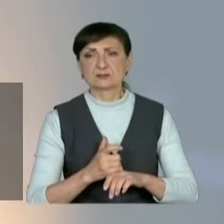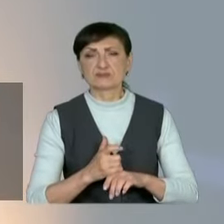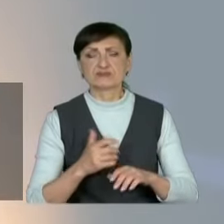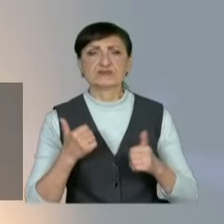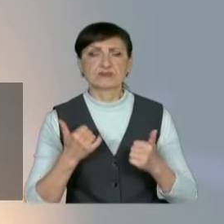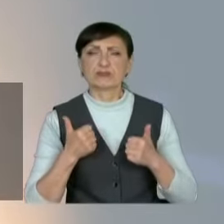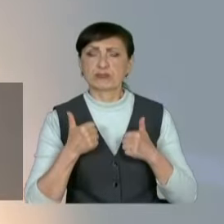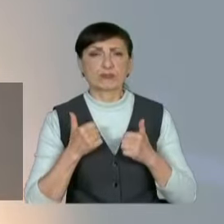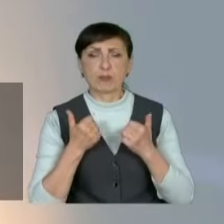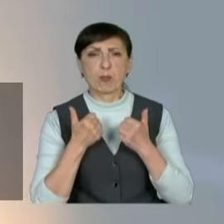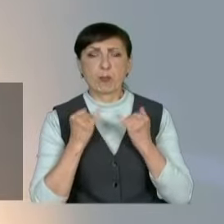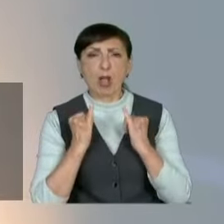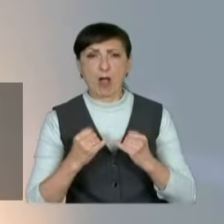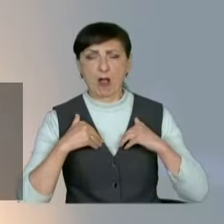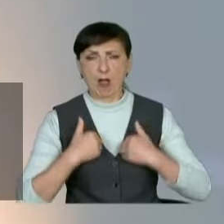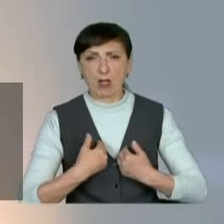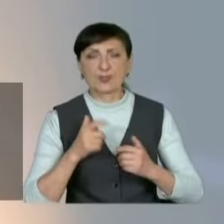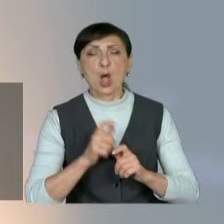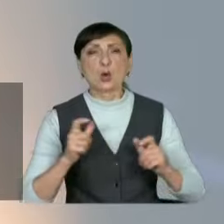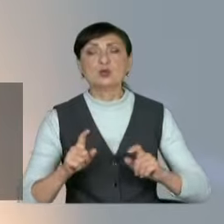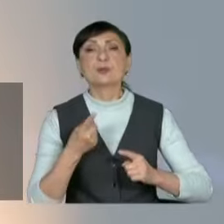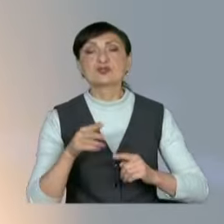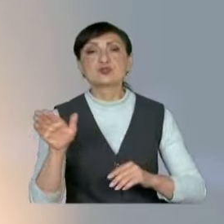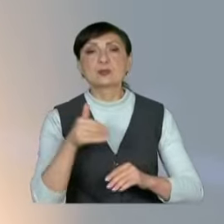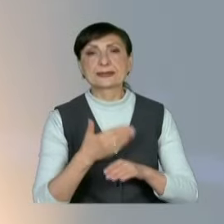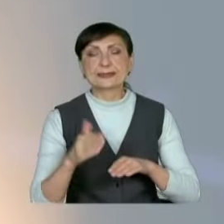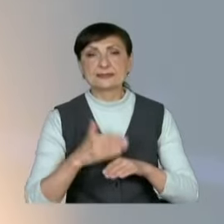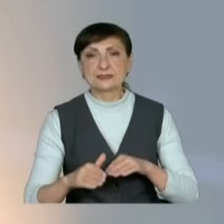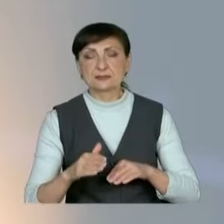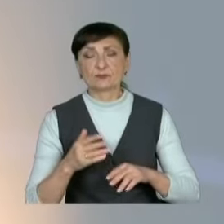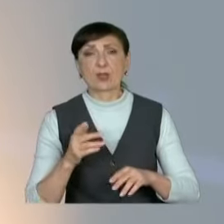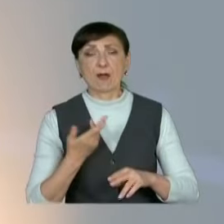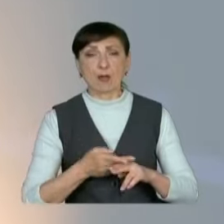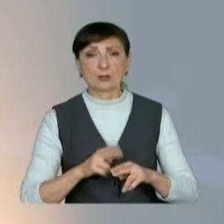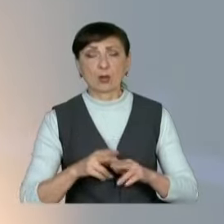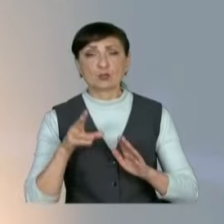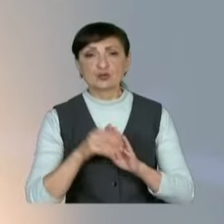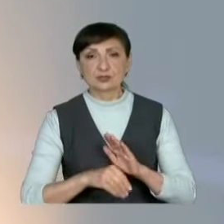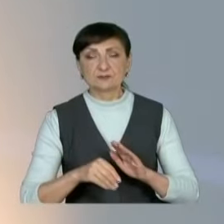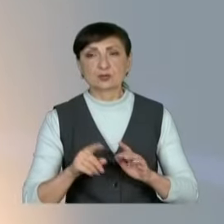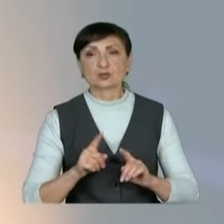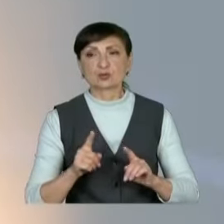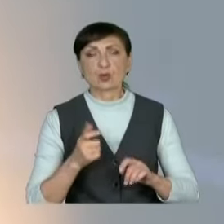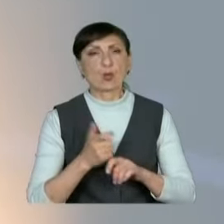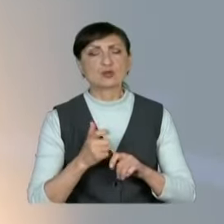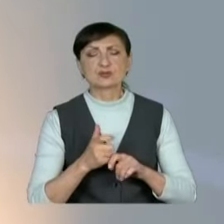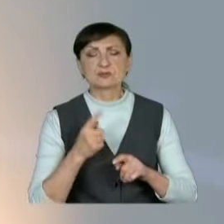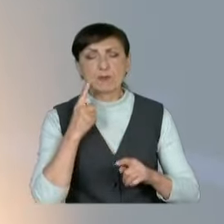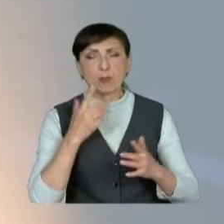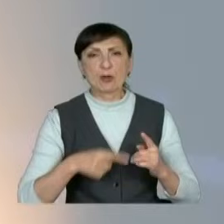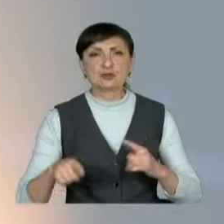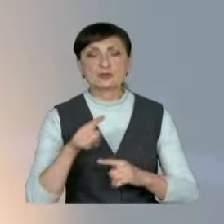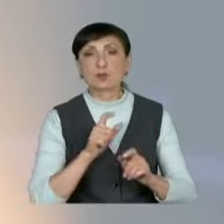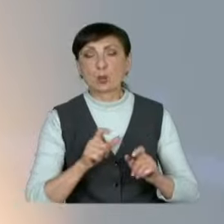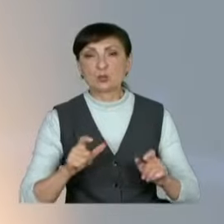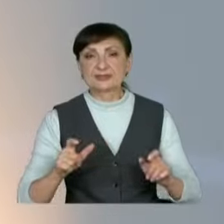плачевная. И почему люди прибегают к кредитам, это учитывая, что очень большинство